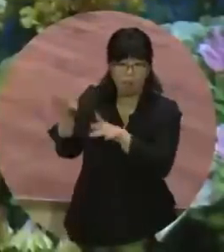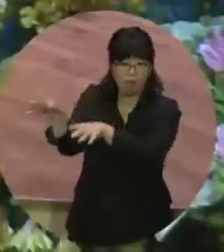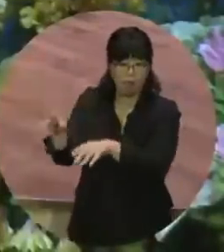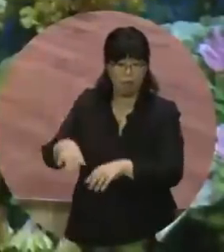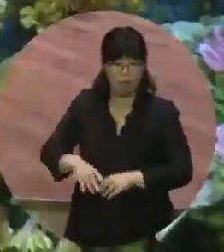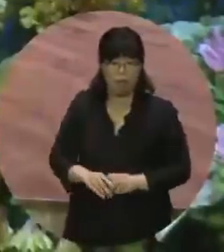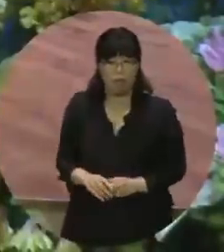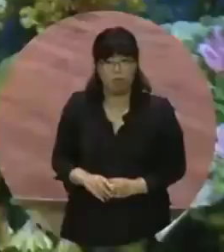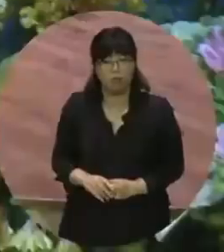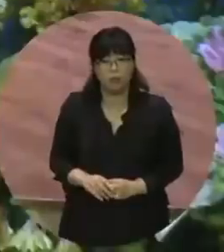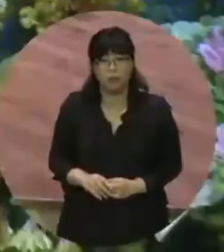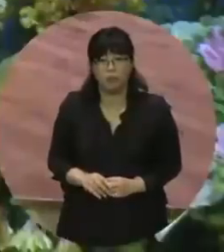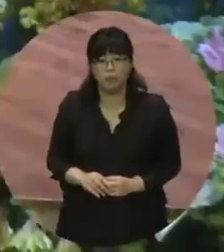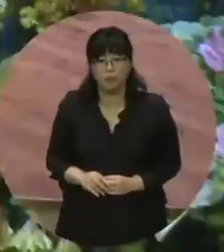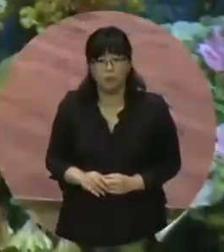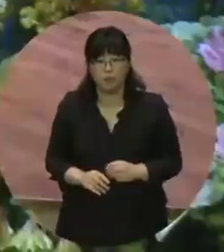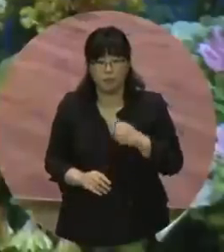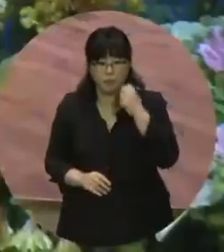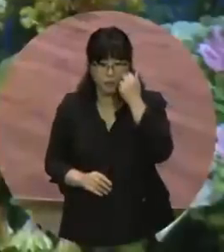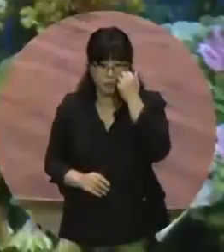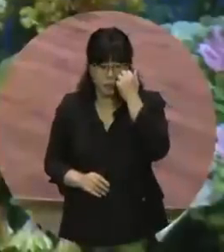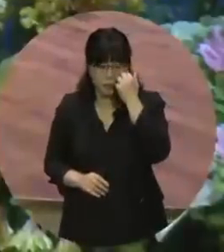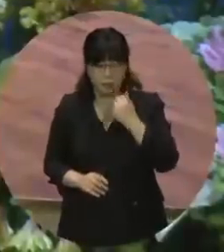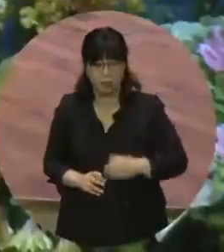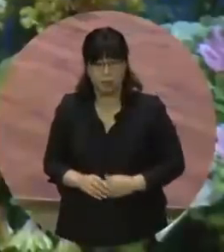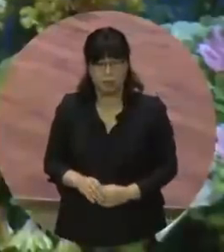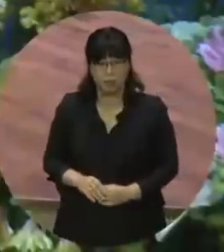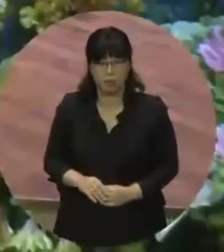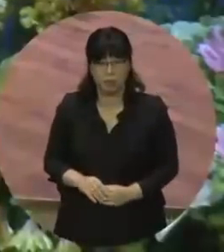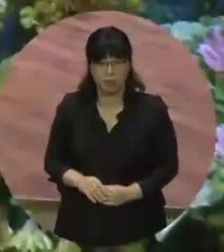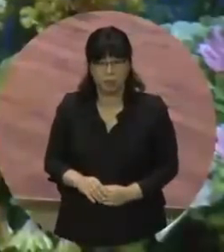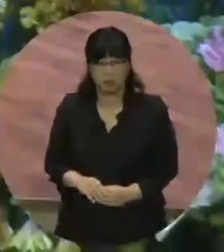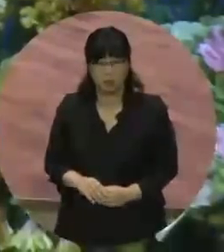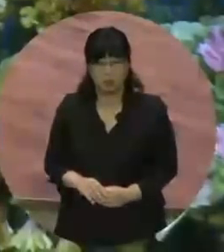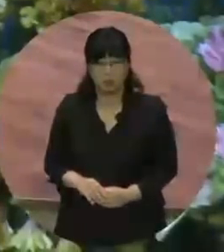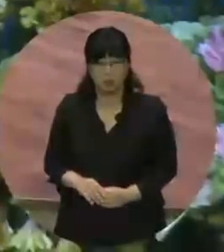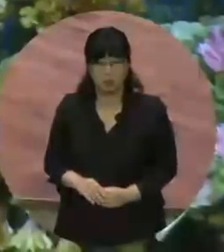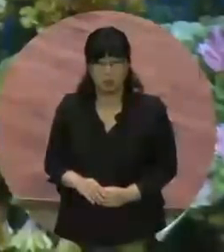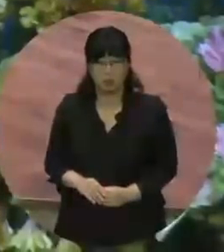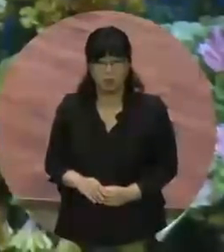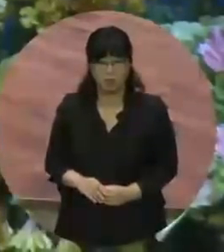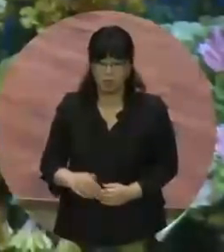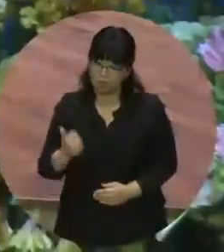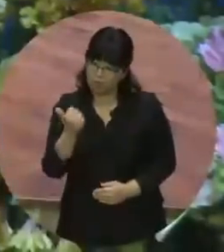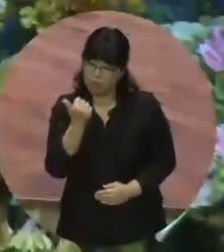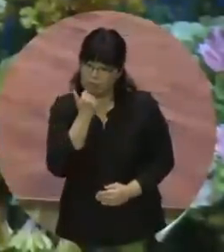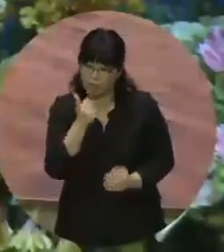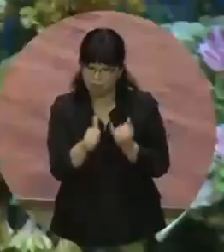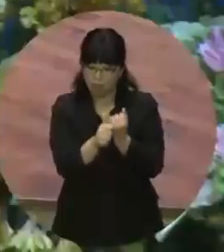것처럼 보입니다. 그런데 이것은요, 사실 리브가의 뭐예요? 인본주의죠.